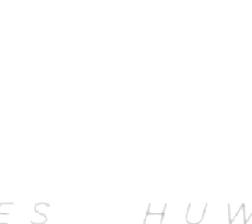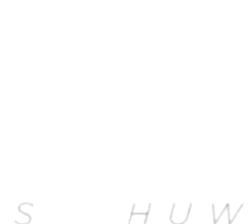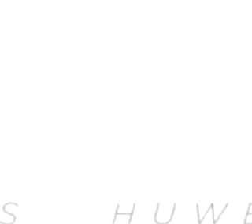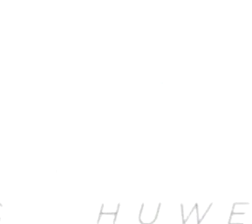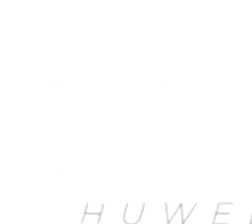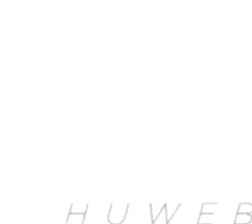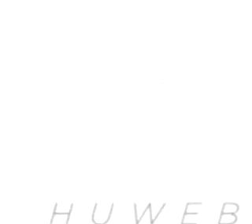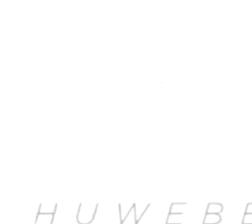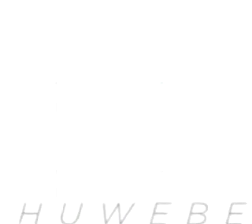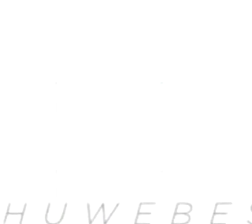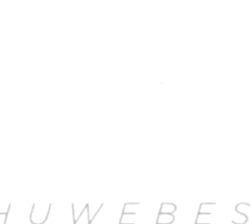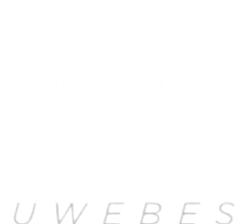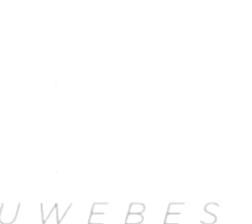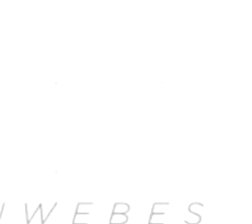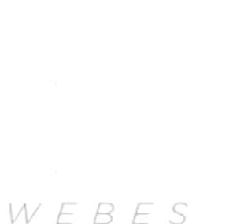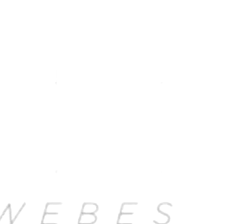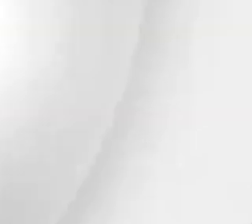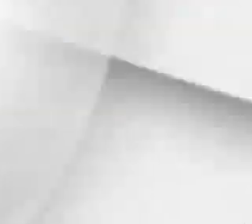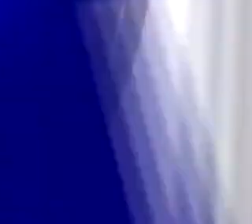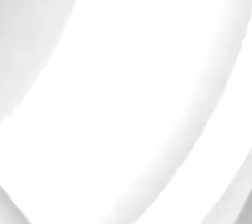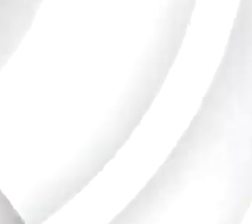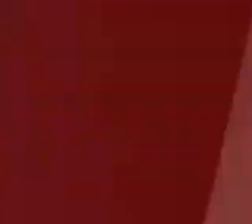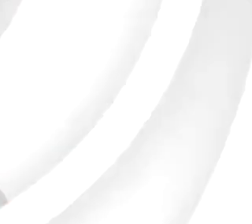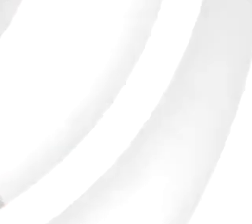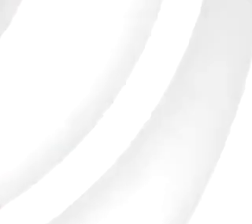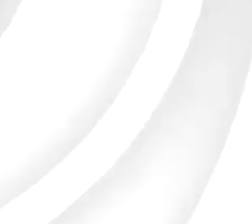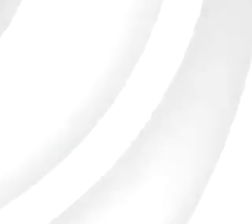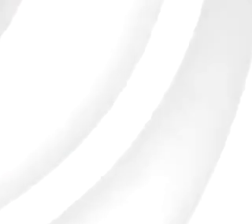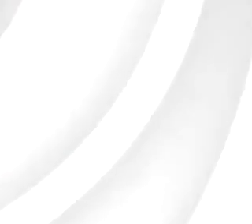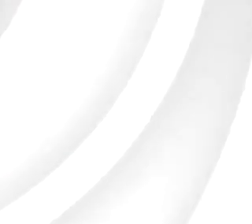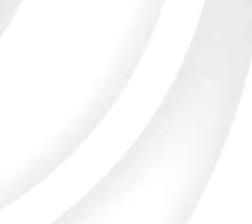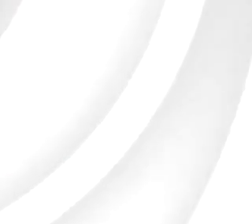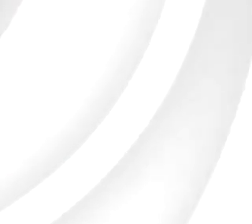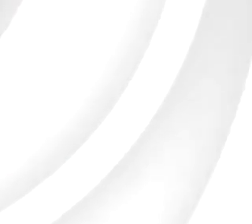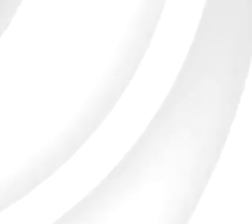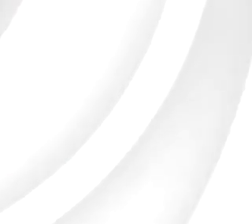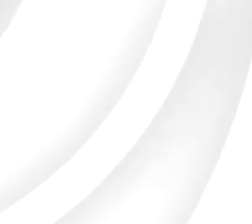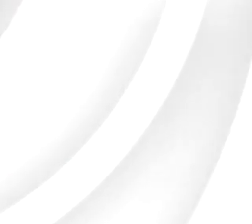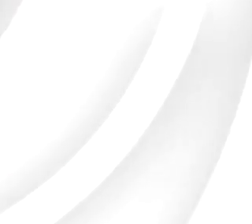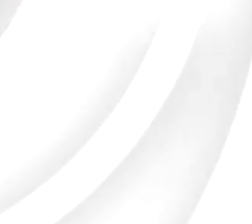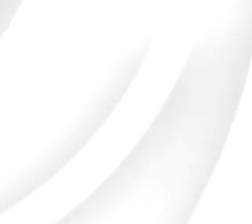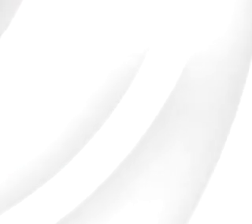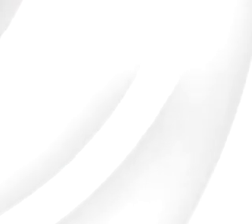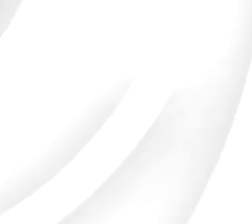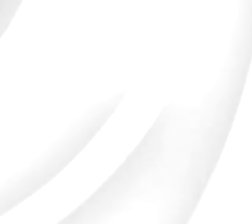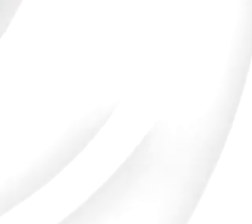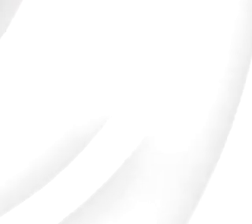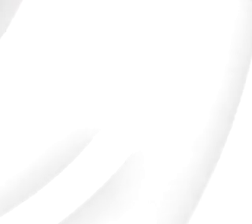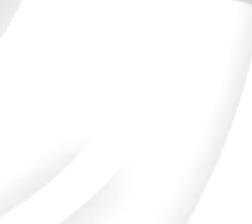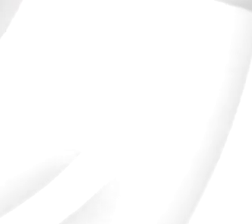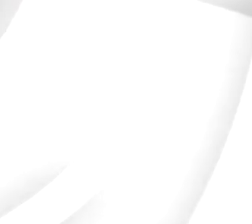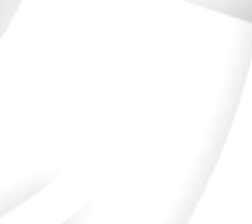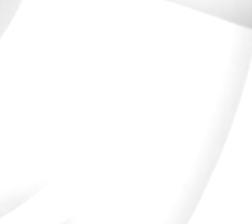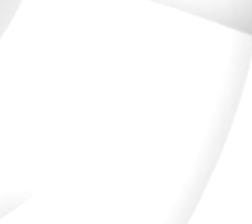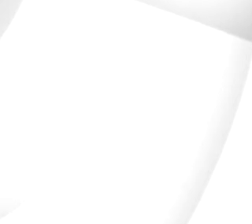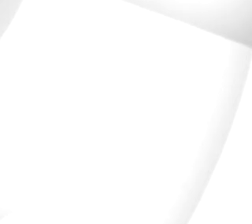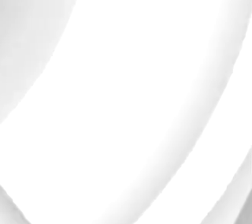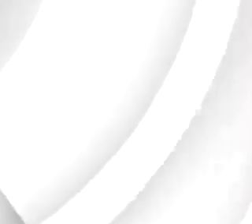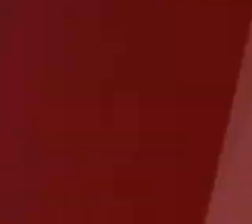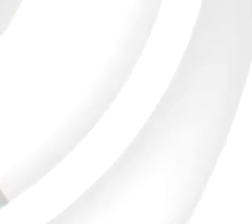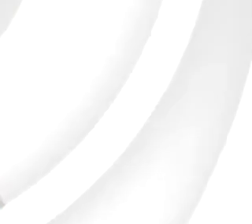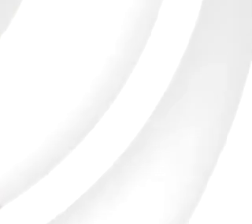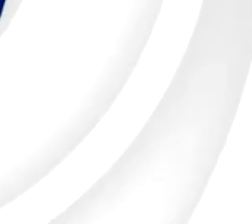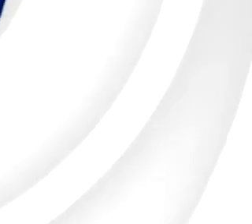Tuloy-tuloy po ang ating pagpapatrol sa bayan mula Lunes hanggang Biyernes sa TV Patrol. Alas 6:30 ng